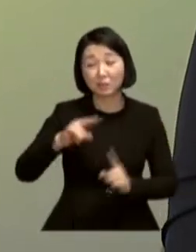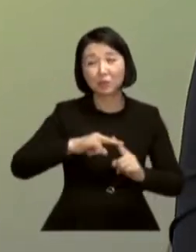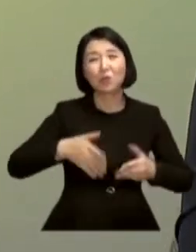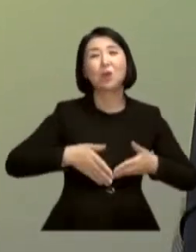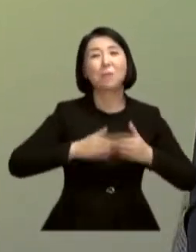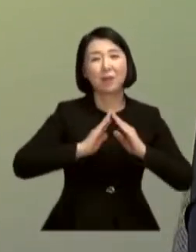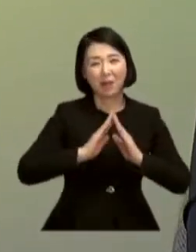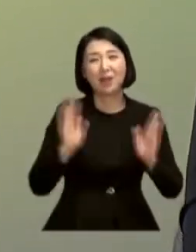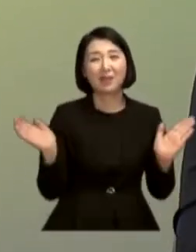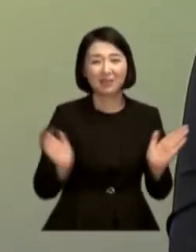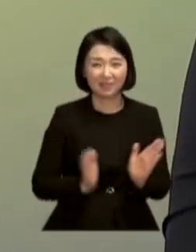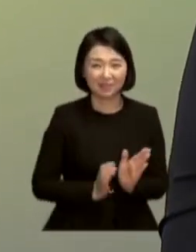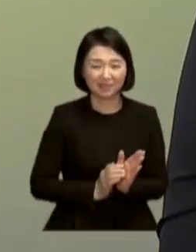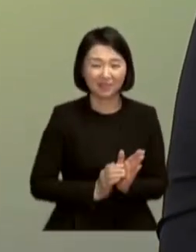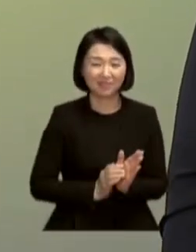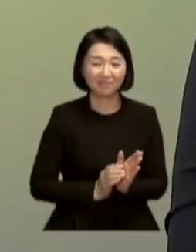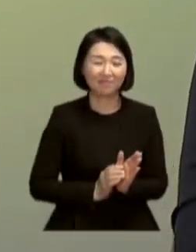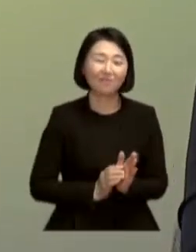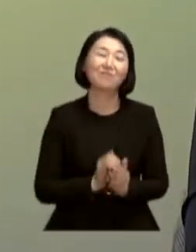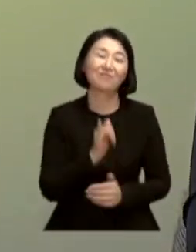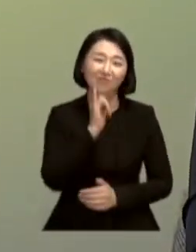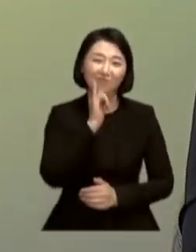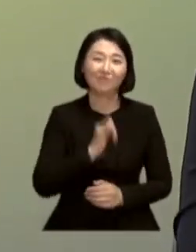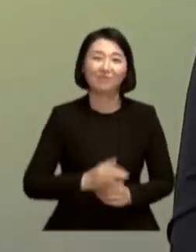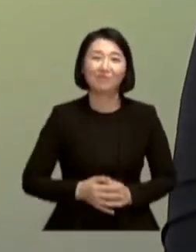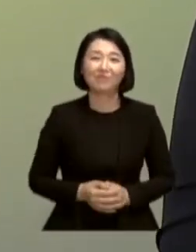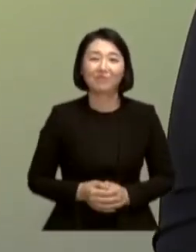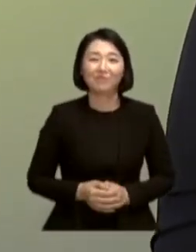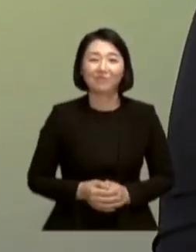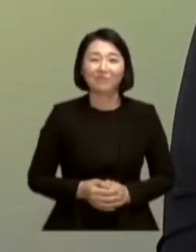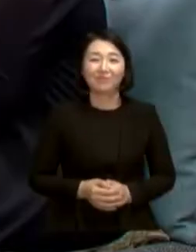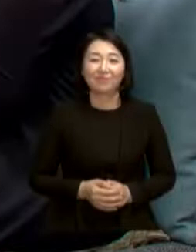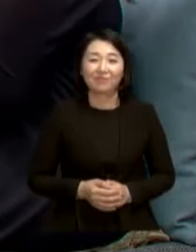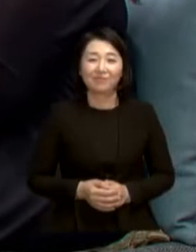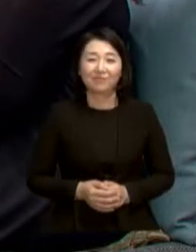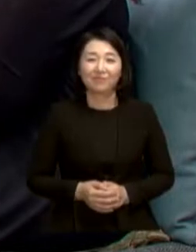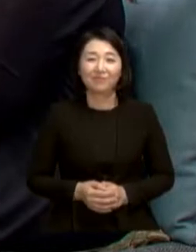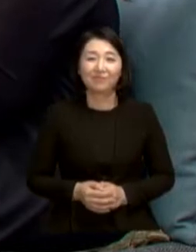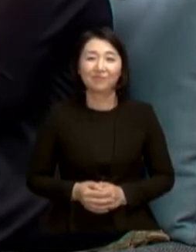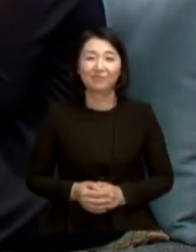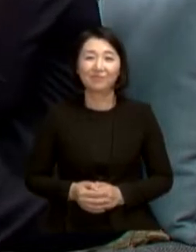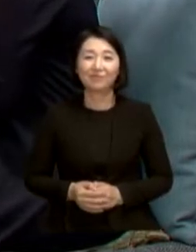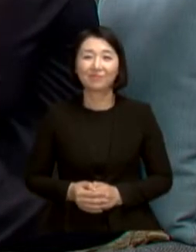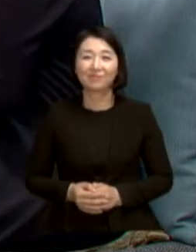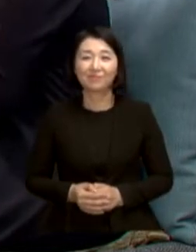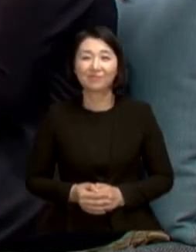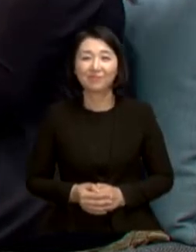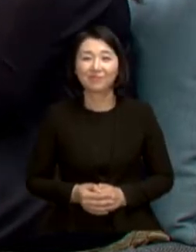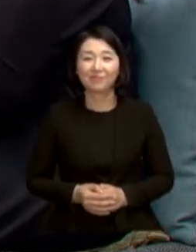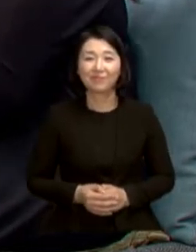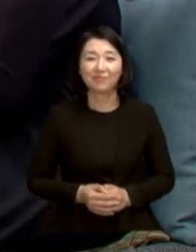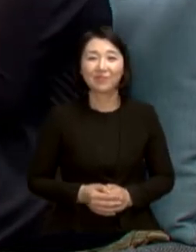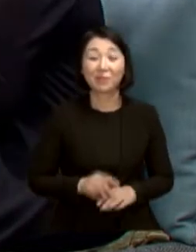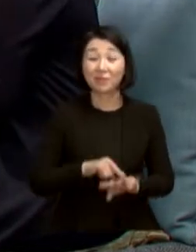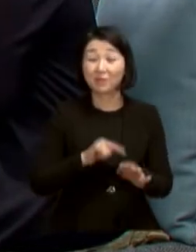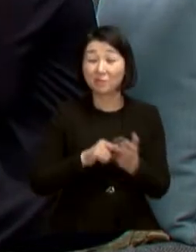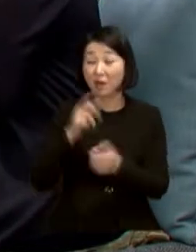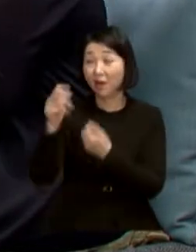일들이 벌어질 수 있었습니다. 그래서 그런 마음을 하나님께서 주시고 그런 응답을 하나님께서 이미 주셨기